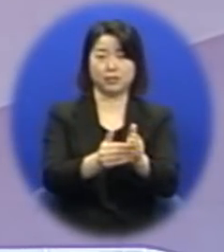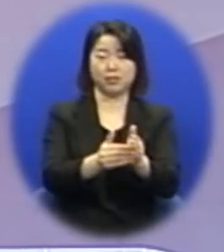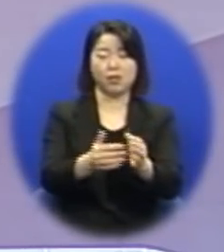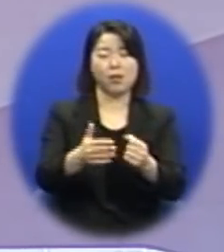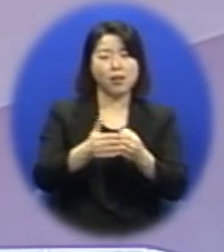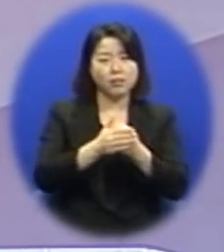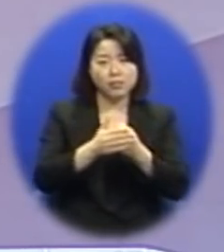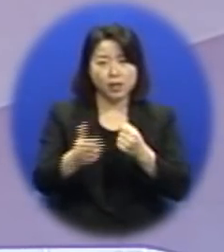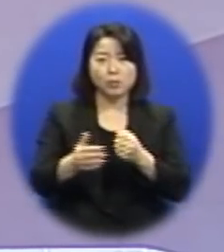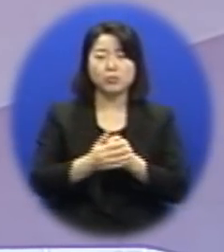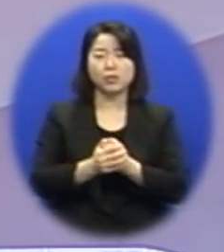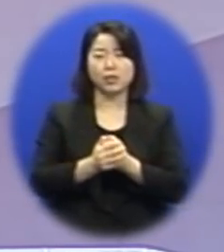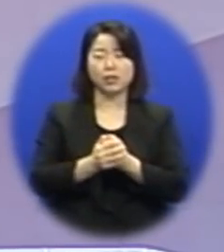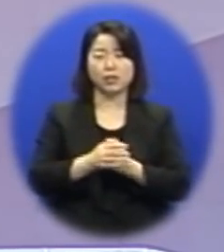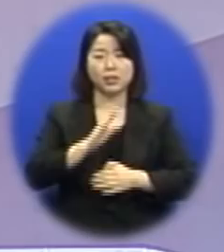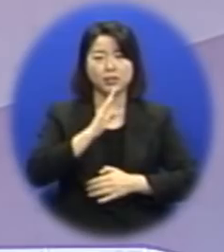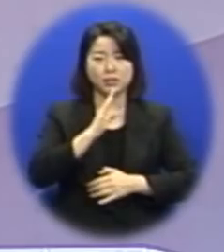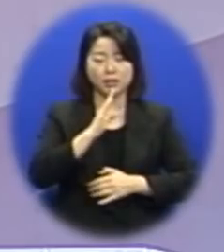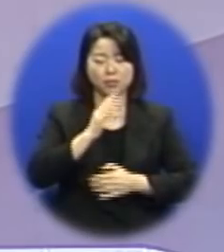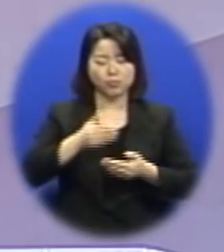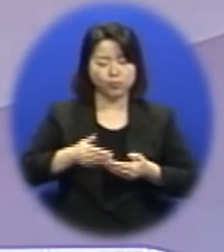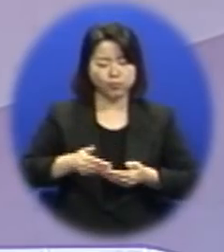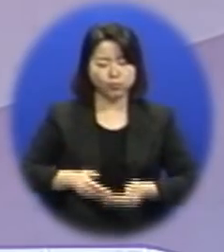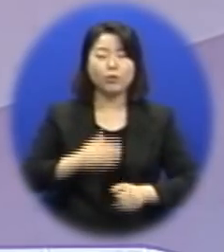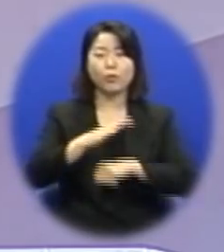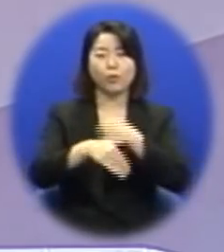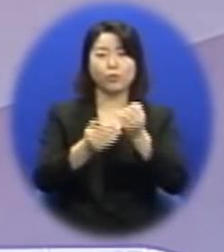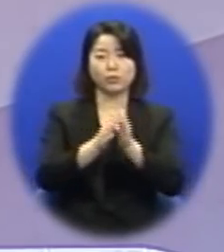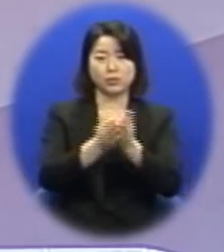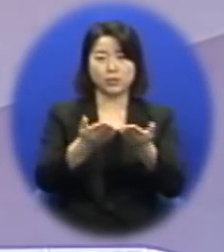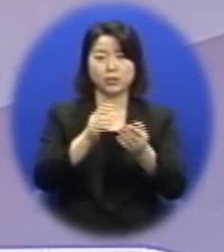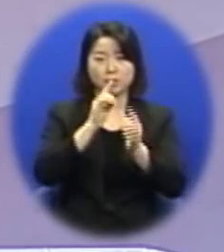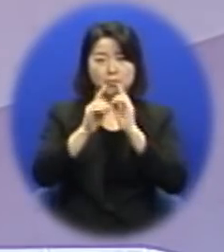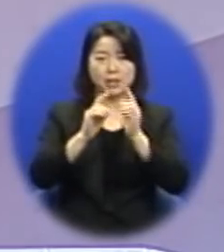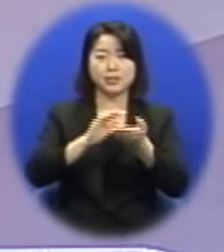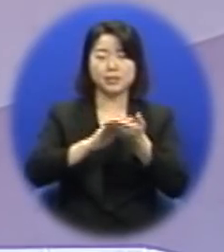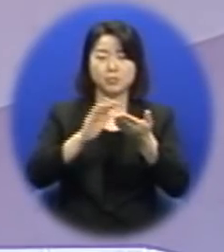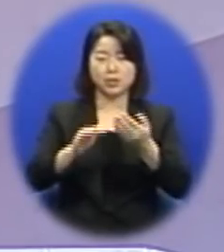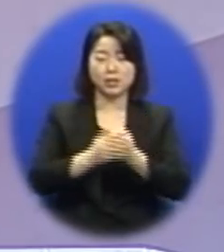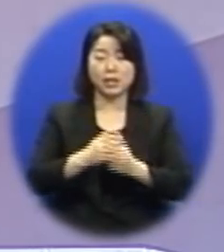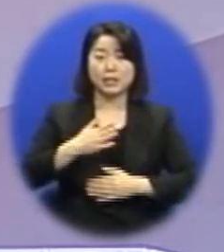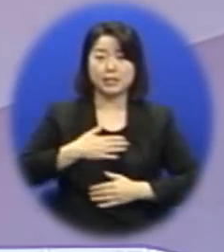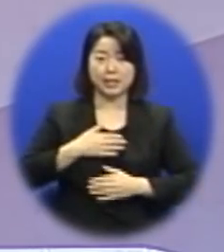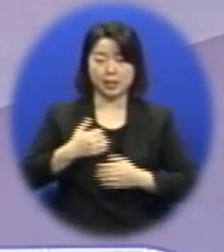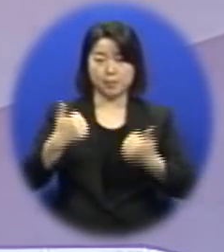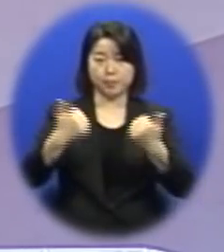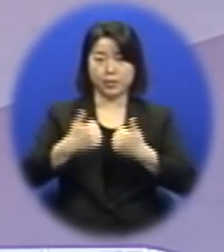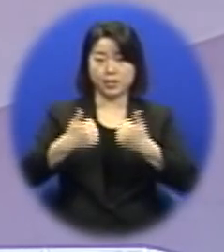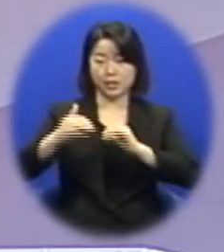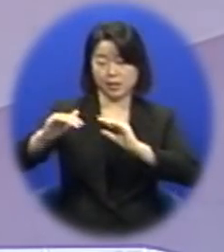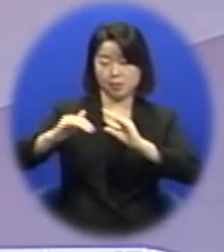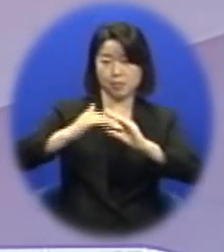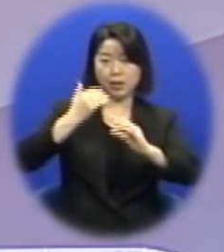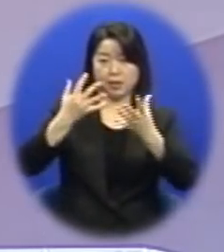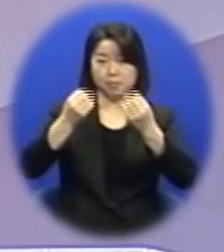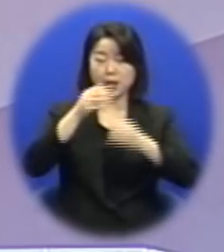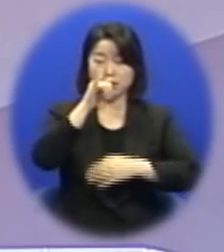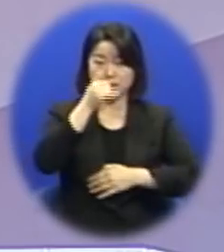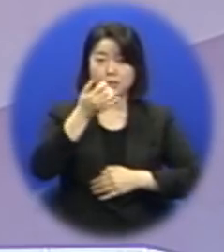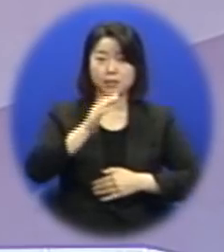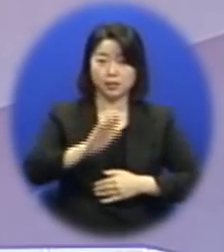그러니 참 무거운 성경이 제가 상담 메일을 많이 봤는데 그